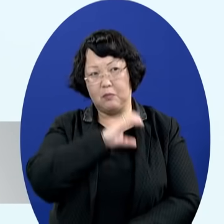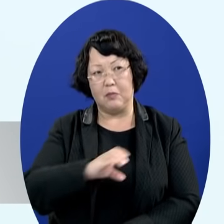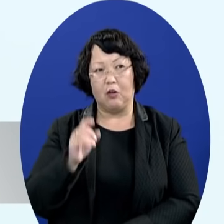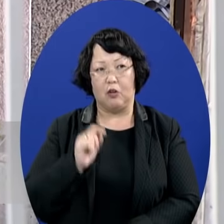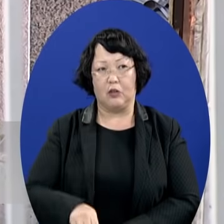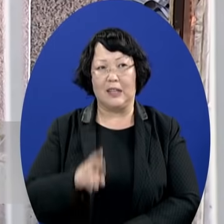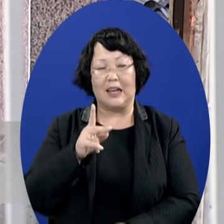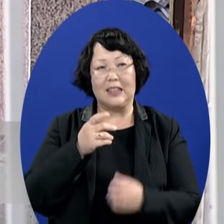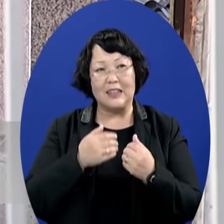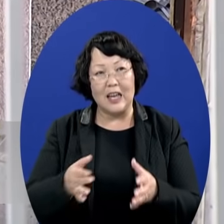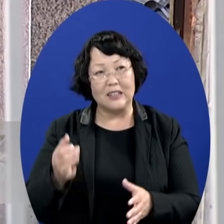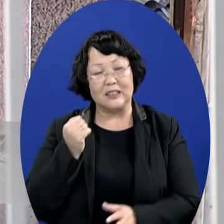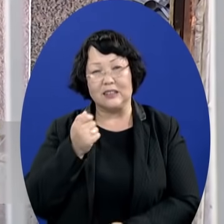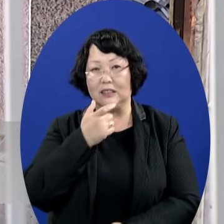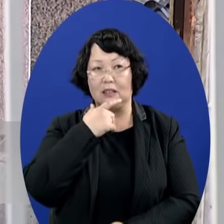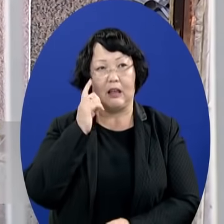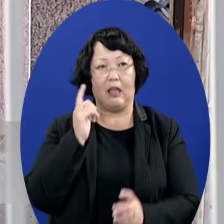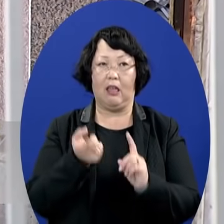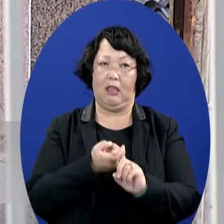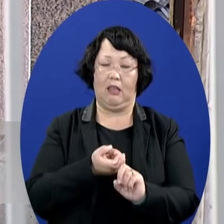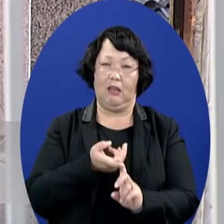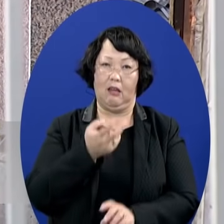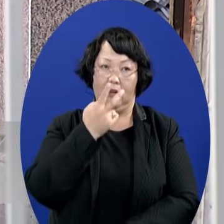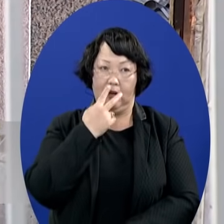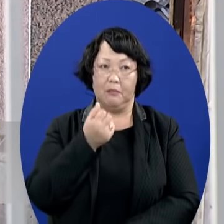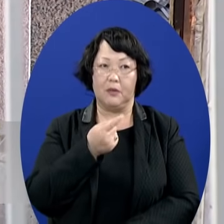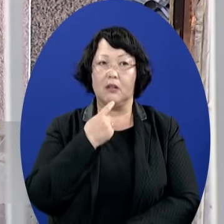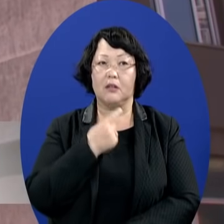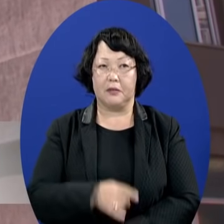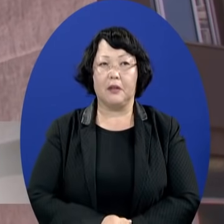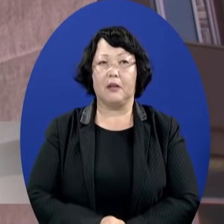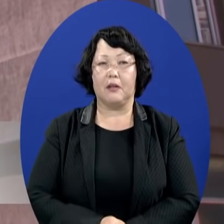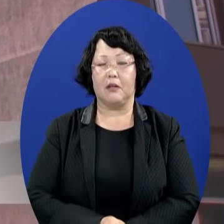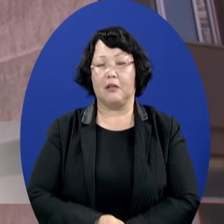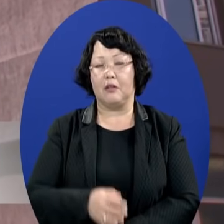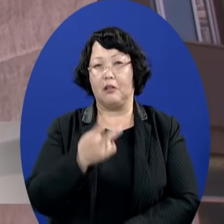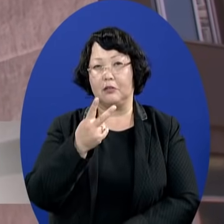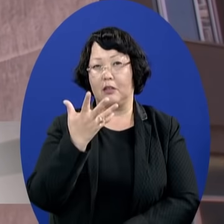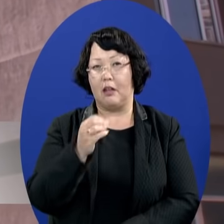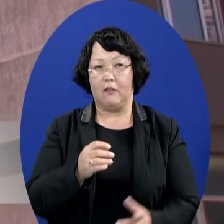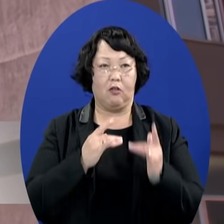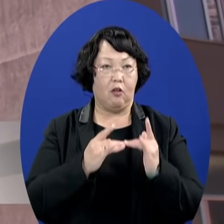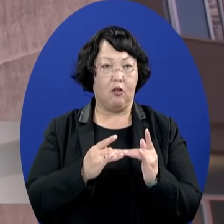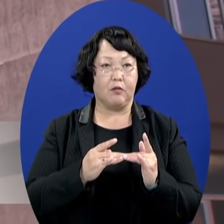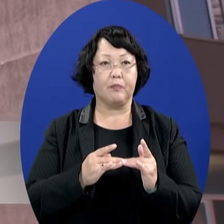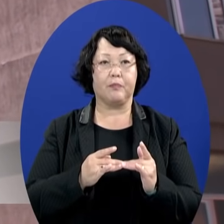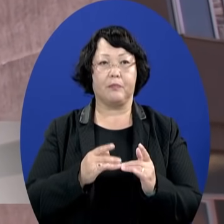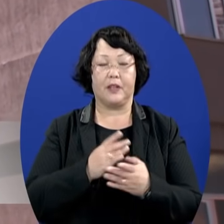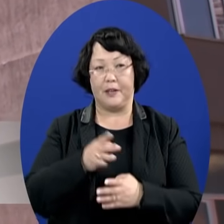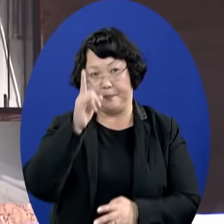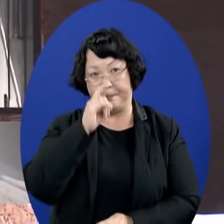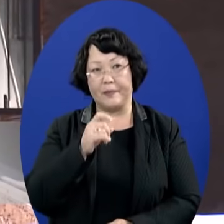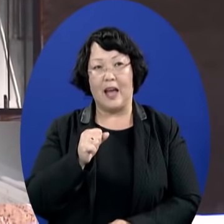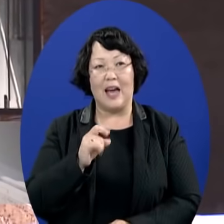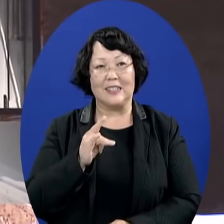бүрэн ашиглалтад орох хэсэг нь бас л эргэлзээ дагуулж байгааг тэрээр онцлсан юм. Нийтдээ 250 орны багтаамжтай энэ эмнэлэгт